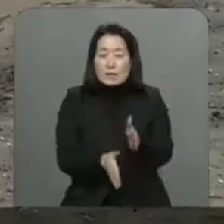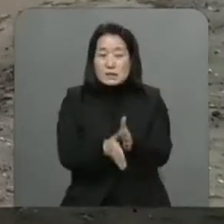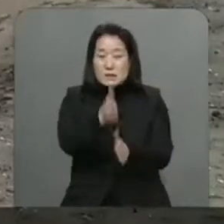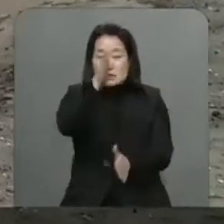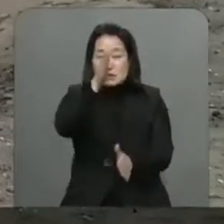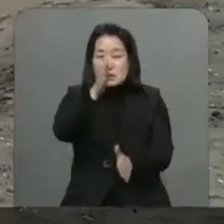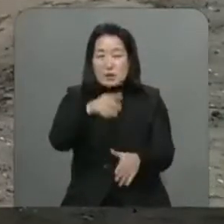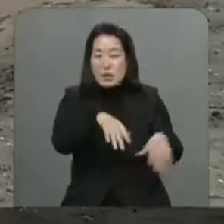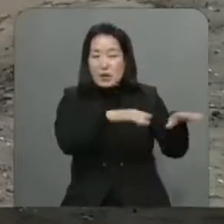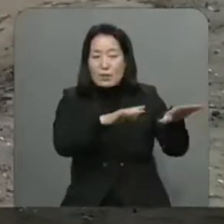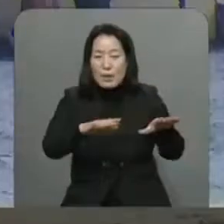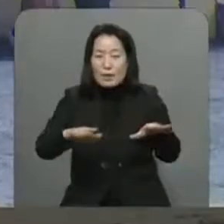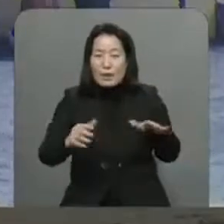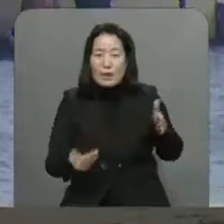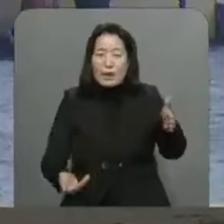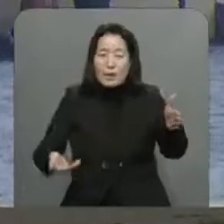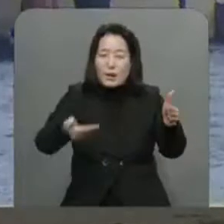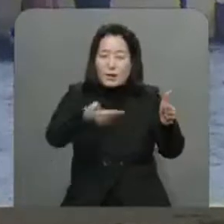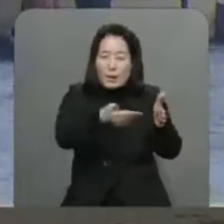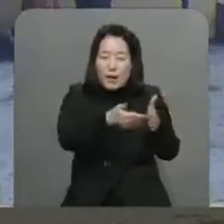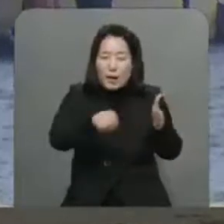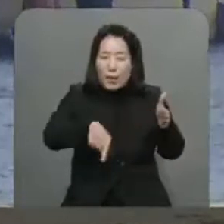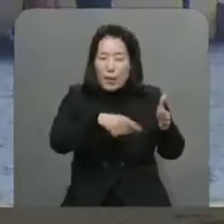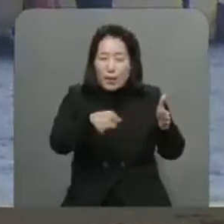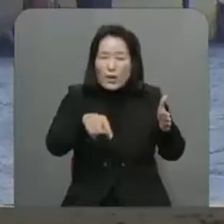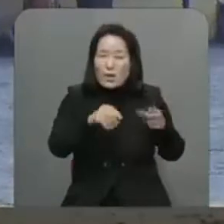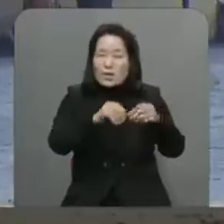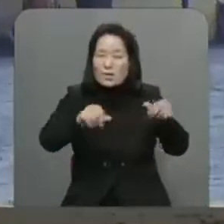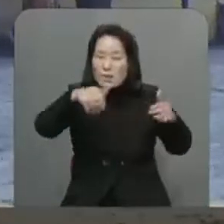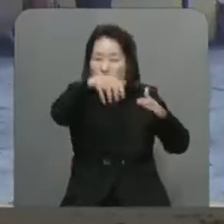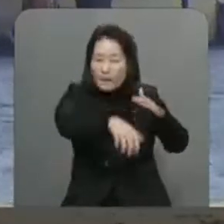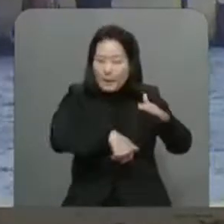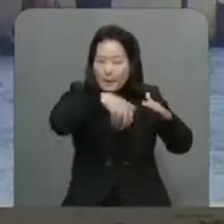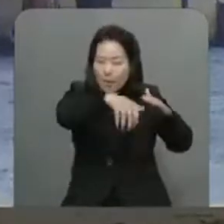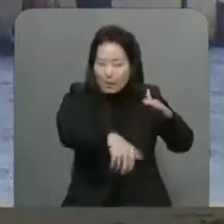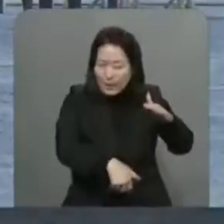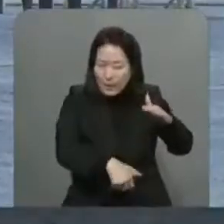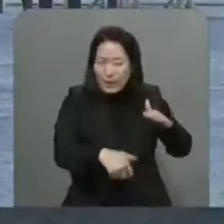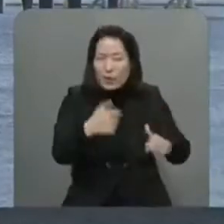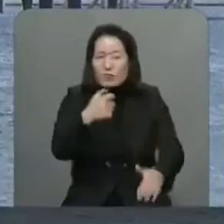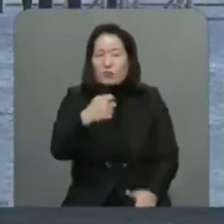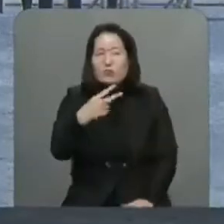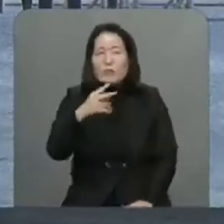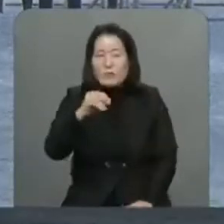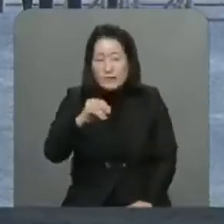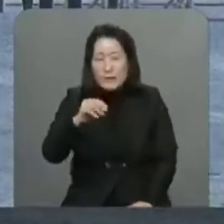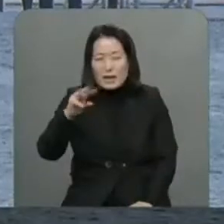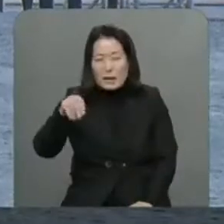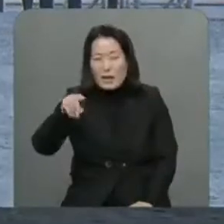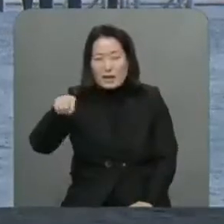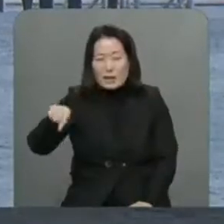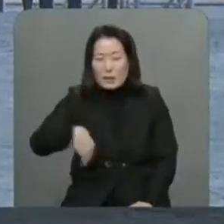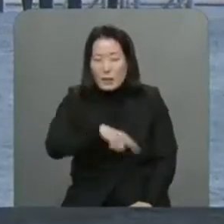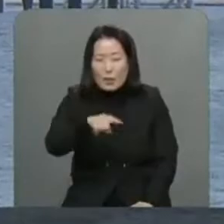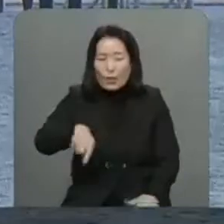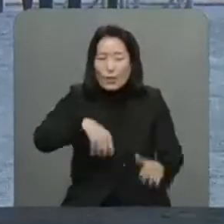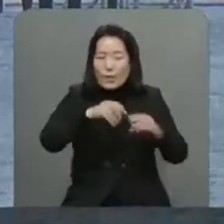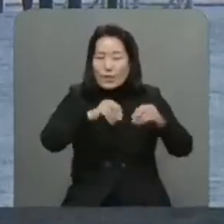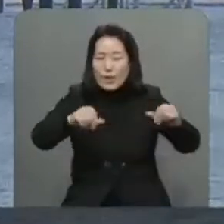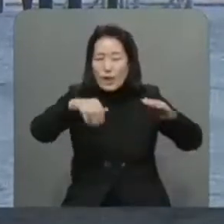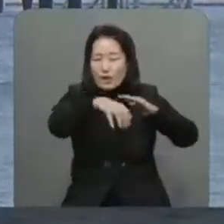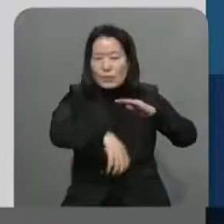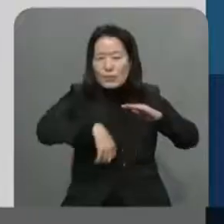해상 부두 건설 과 항로 준설 등을 이유로 바닷속 모레 62 마녀 세제곱 미터 가 준설 되는 것으로